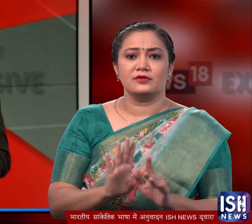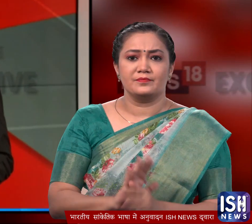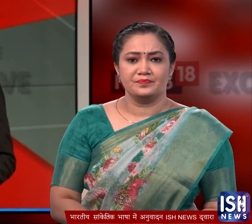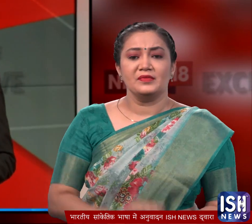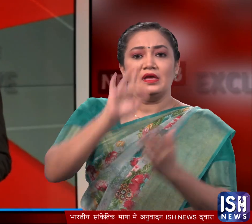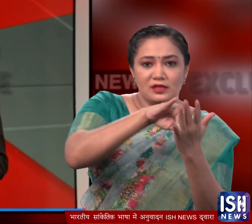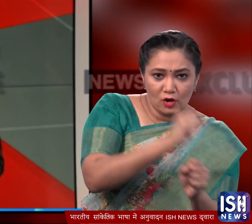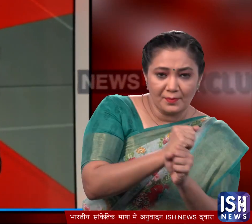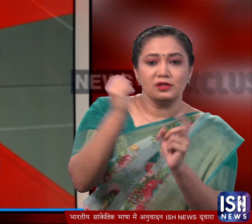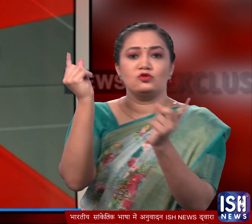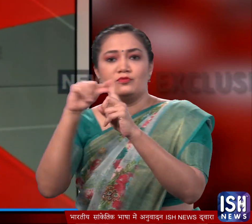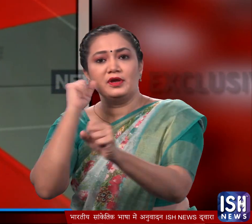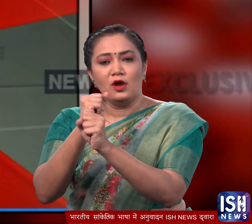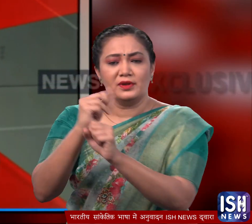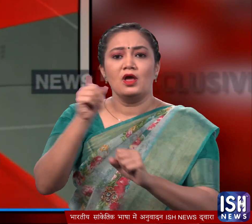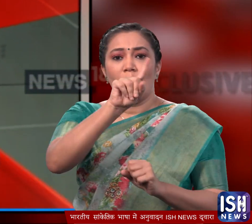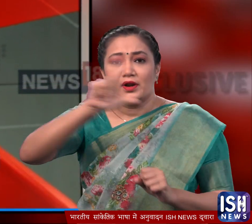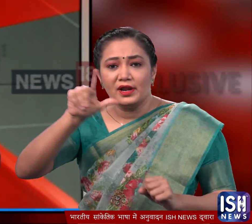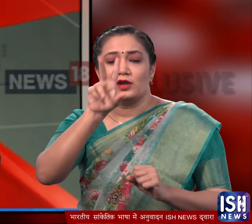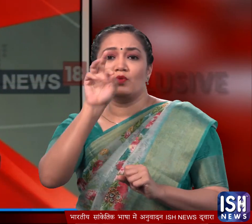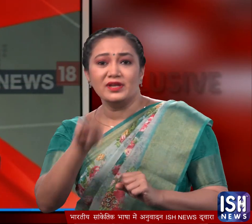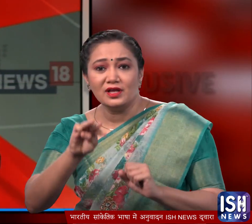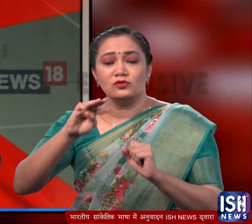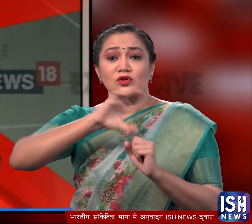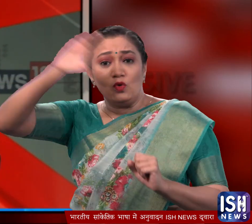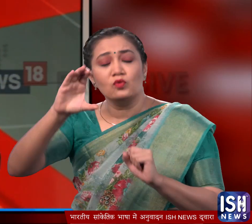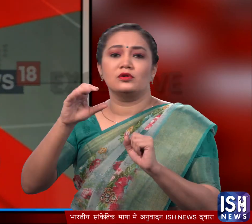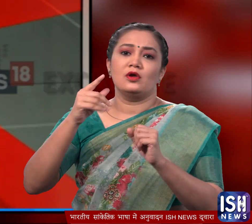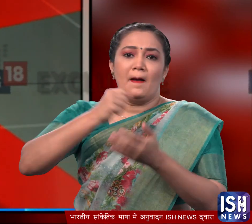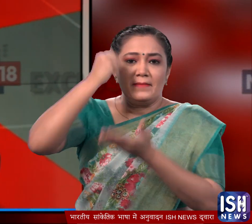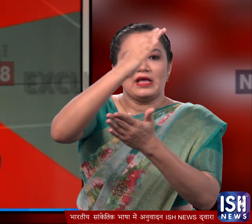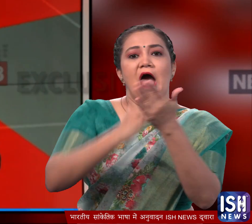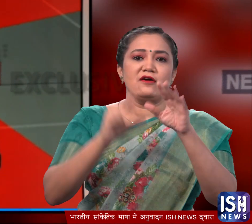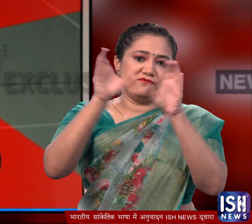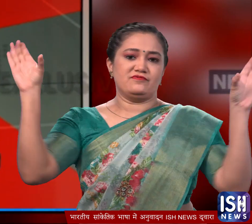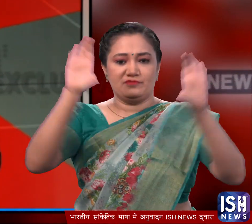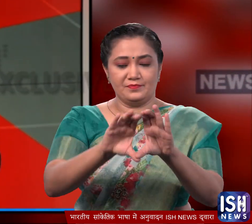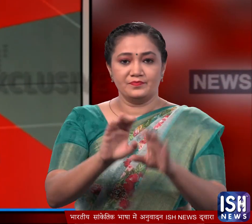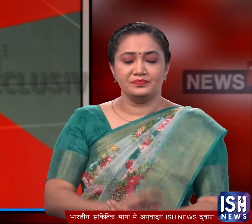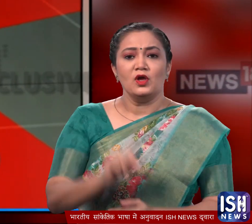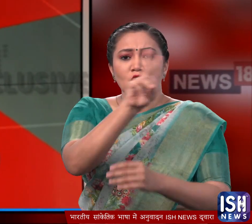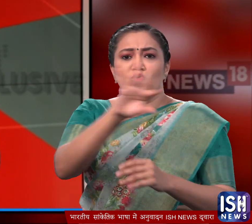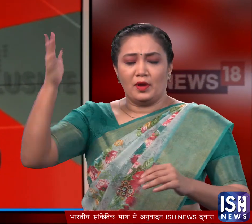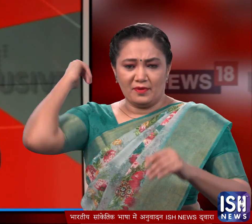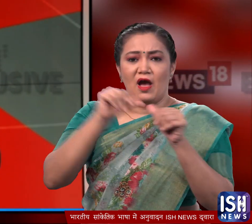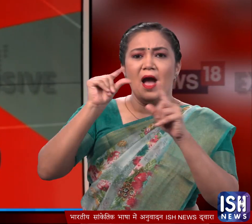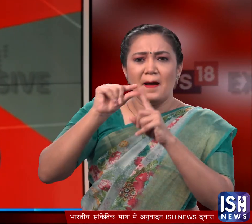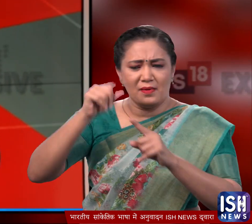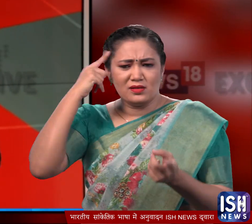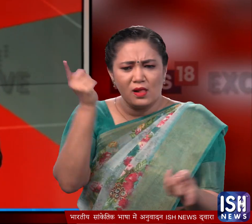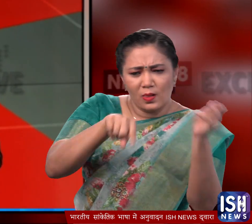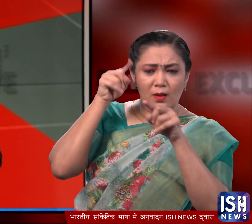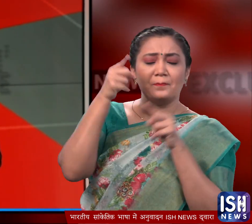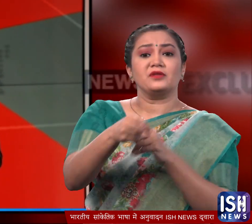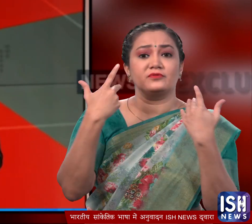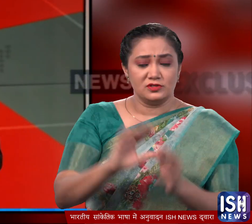और इसके लिए केंद्र और यूपी सरकार ने 1,20,000 करोड़ के बजट में आधा हिस्सा दिया है, जिसमें 2 हफ्ते पहले आम आदमी पार्टी ने